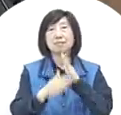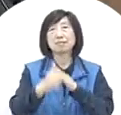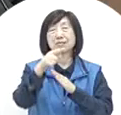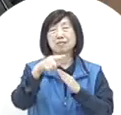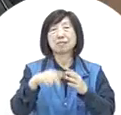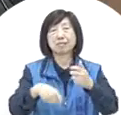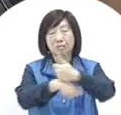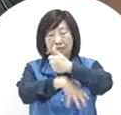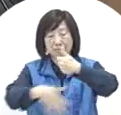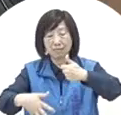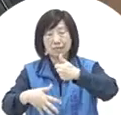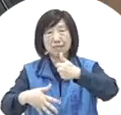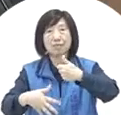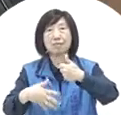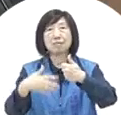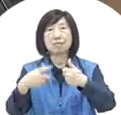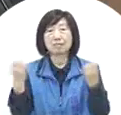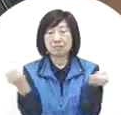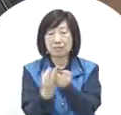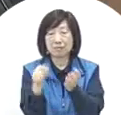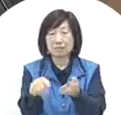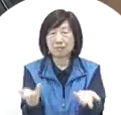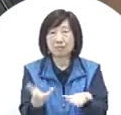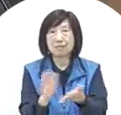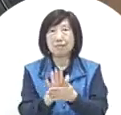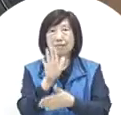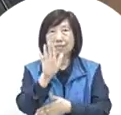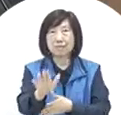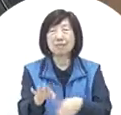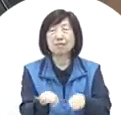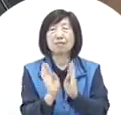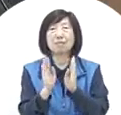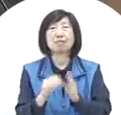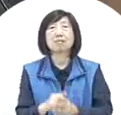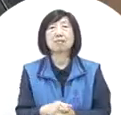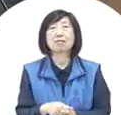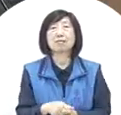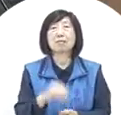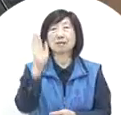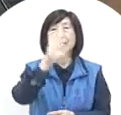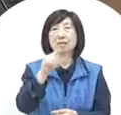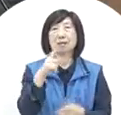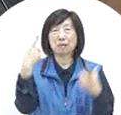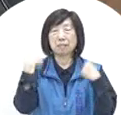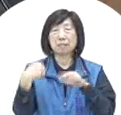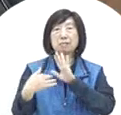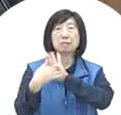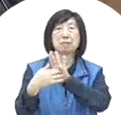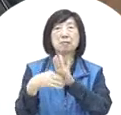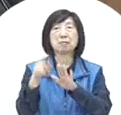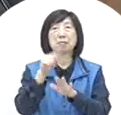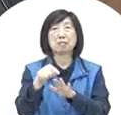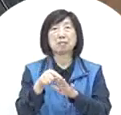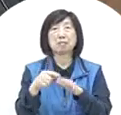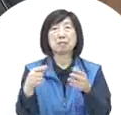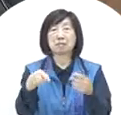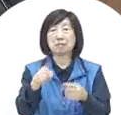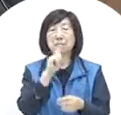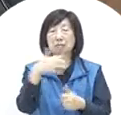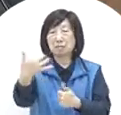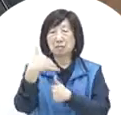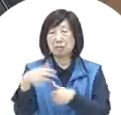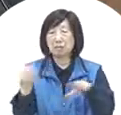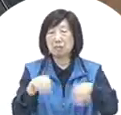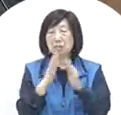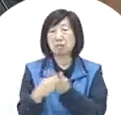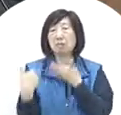队在案发后，在一开始态度上是拒绝完整的提供恩恩爸想要的资料。过